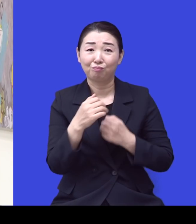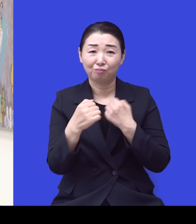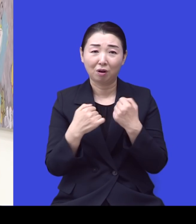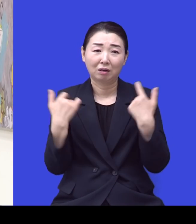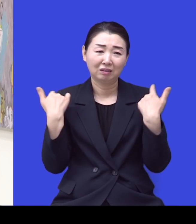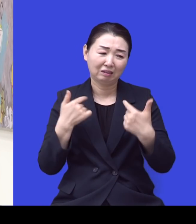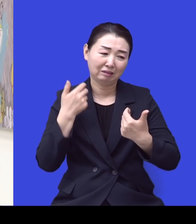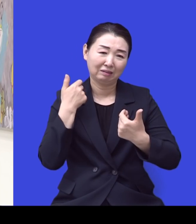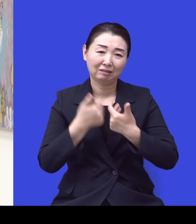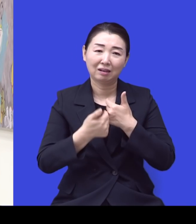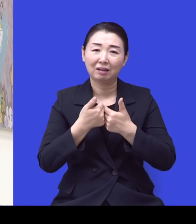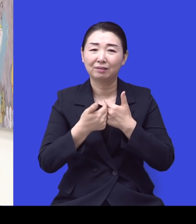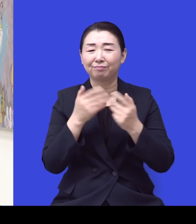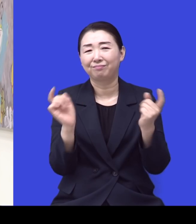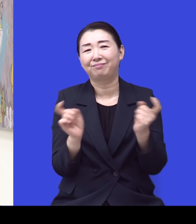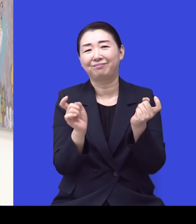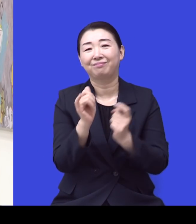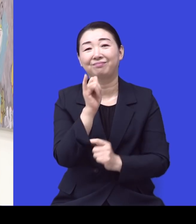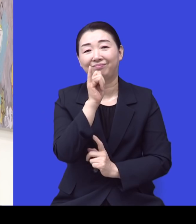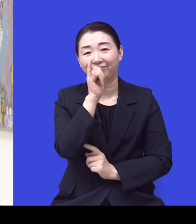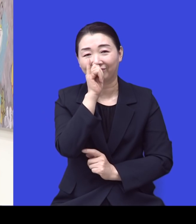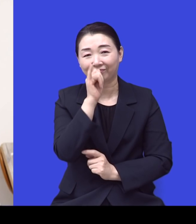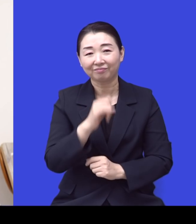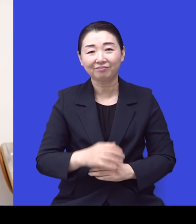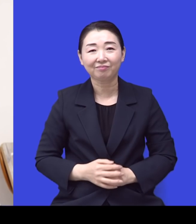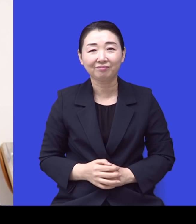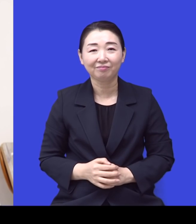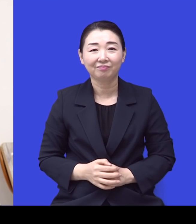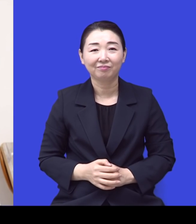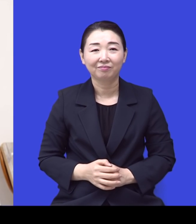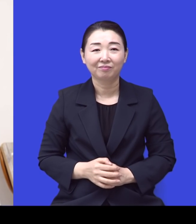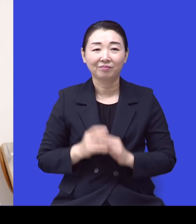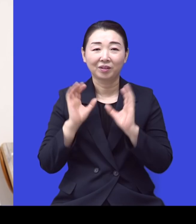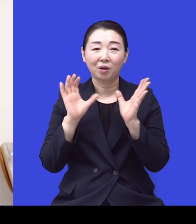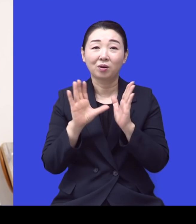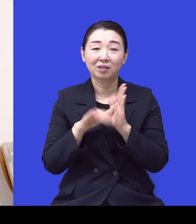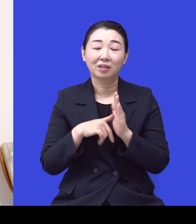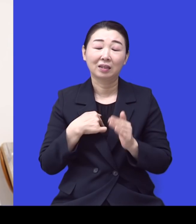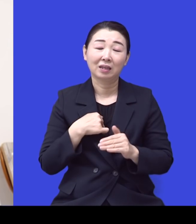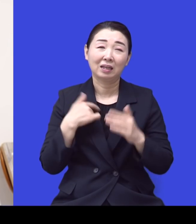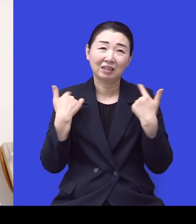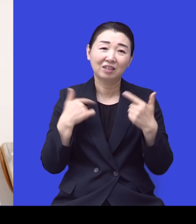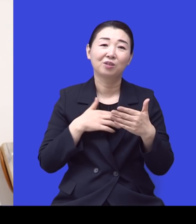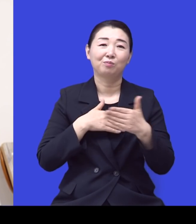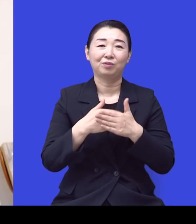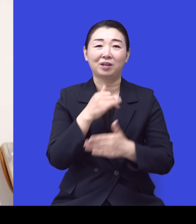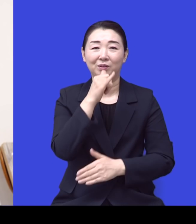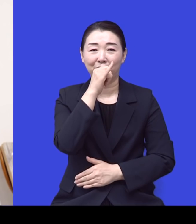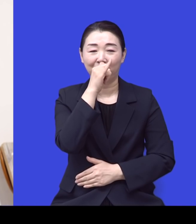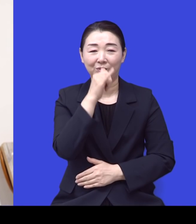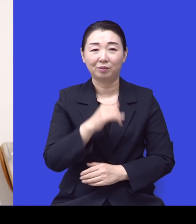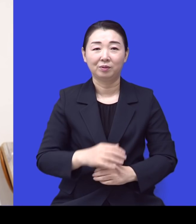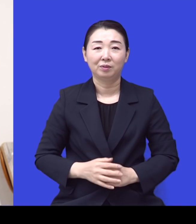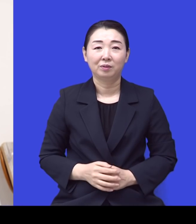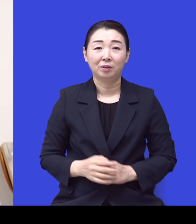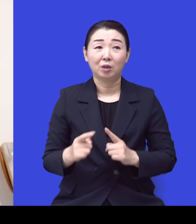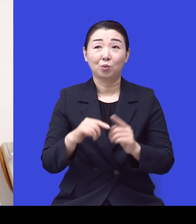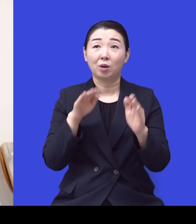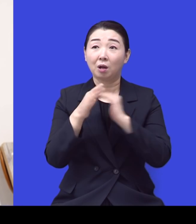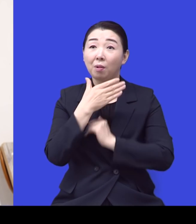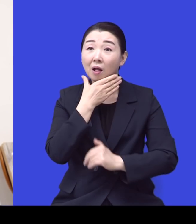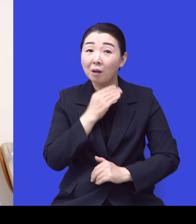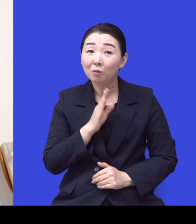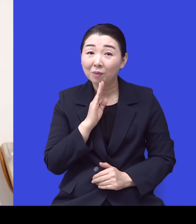늘 갈등하고 싸우고 예. 그러니까 어린 시절에 저는 늘 그게 불안했던 것 같아요. 예. 그래서 교회 가면